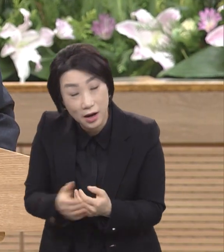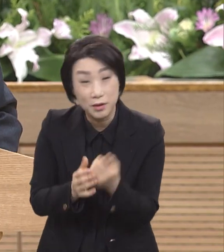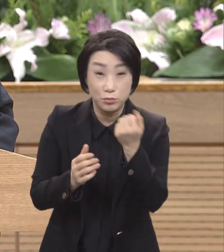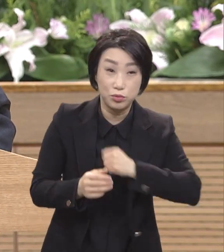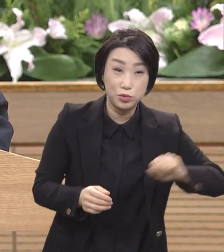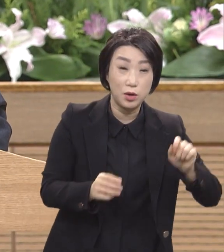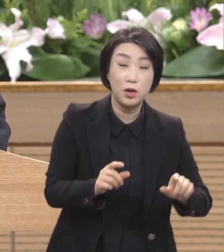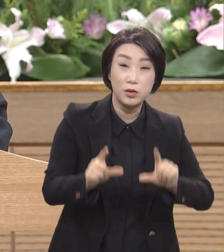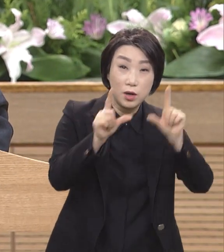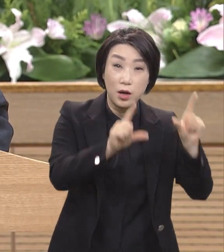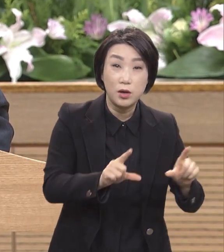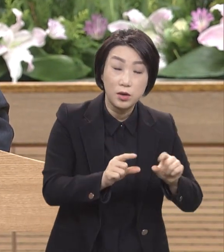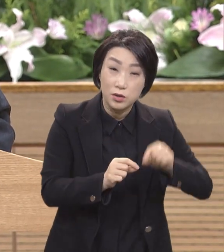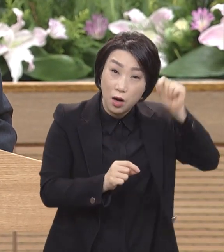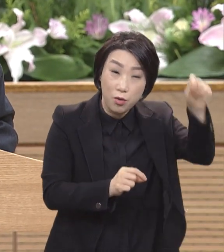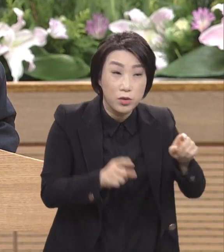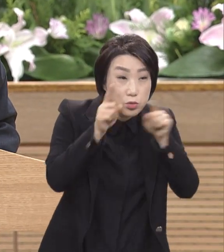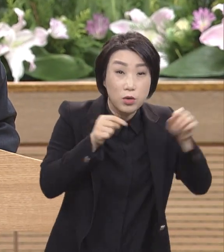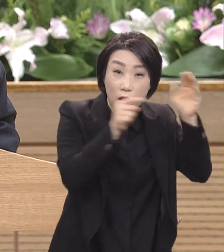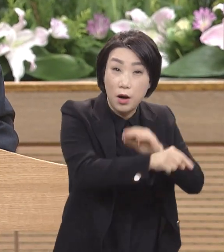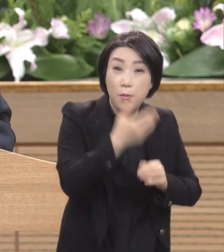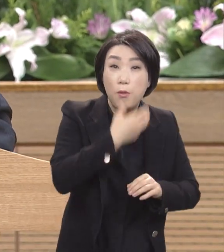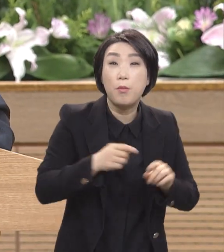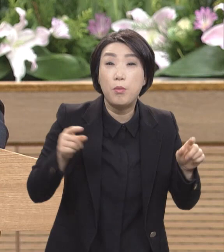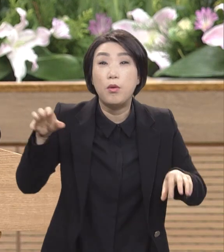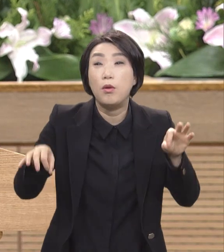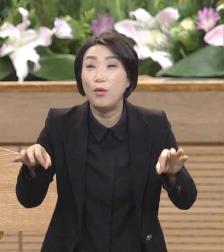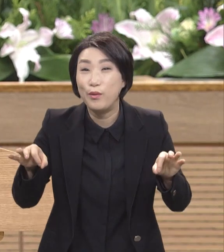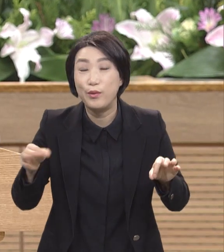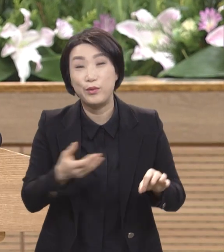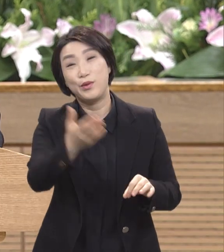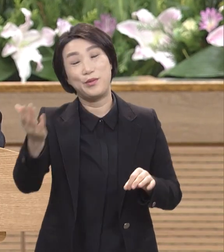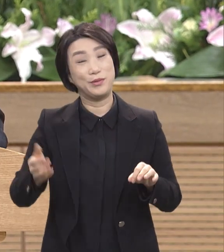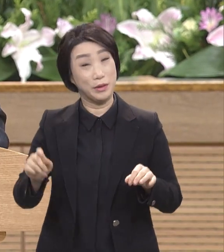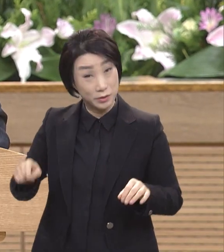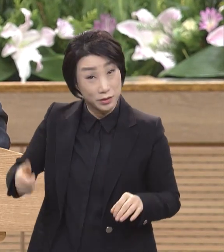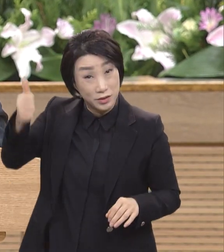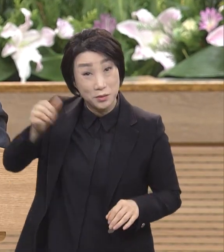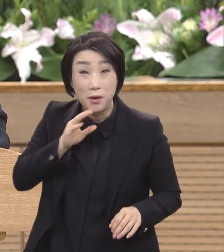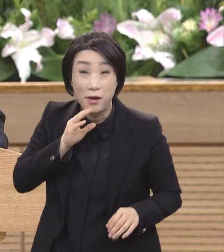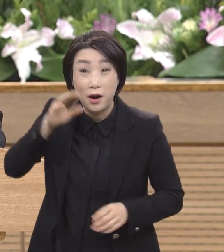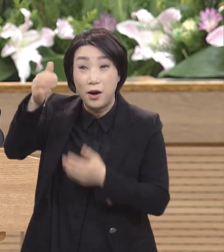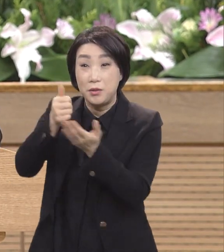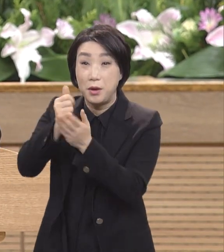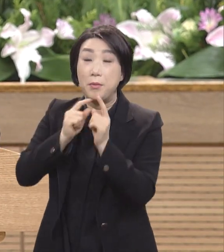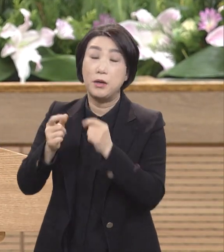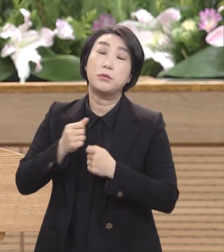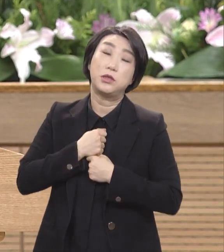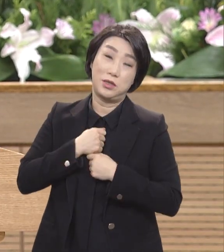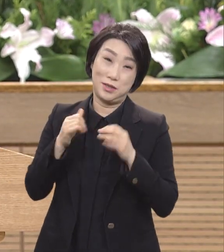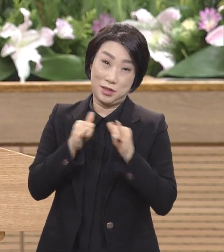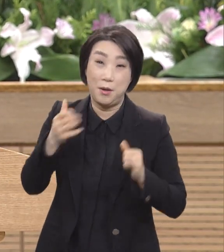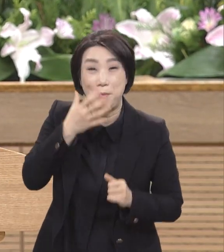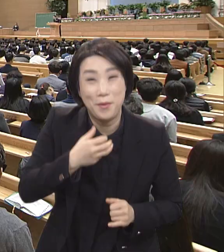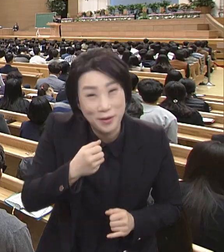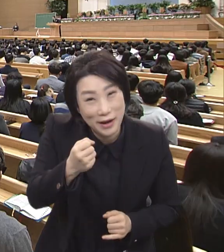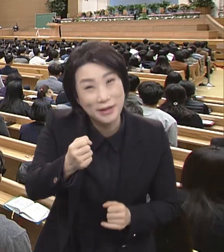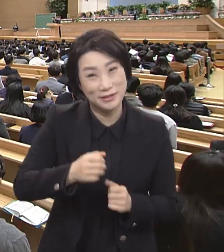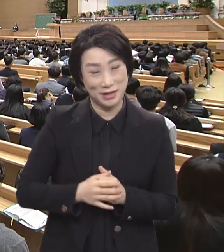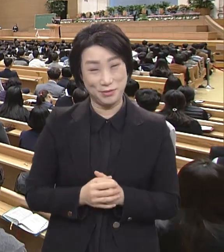불순종하고 영원히 죽어 지옥 가는 자가 복이 있어요? 그래서 하나님의 말씀을 지키는 자가 복이